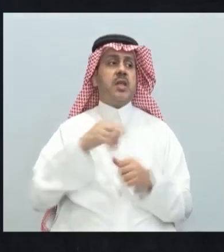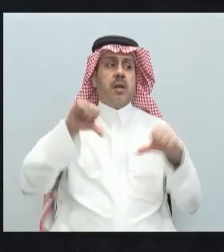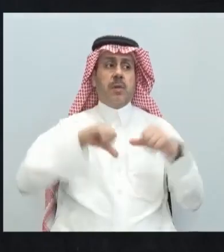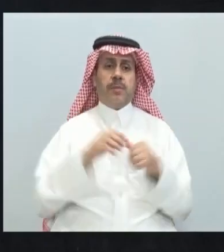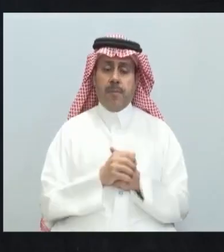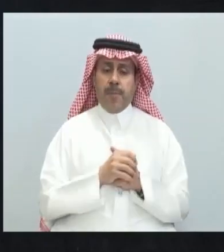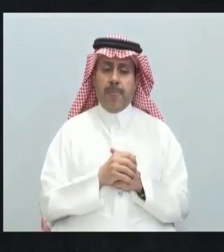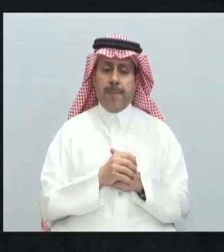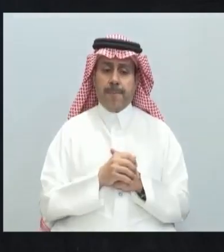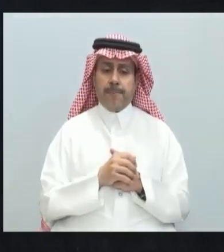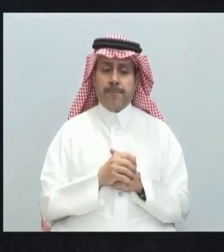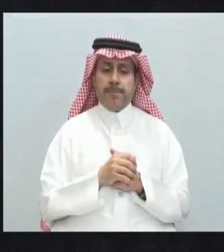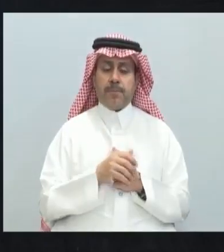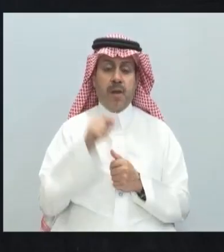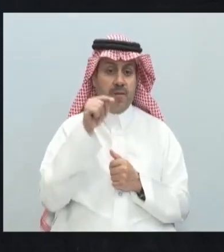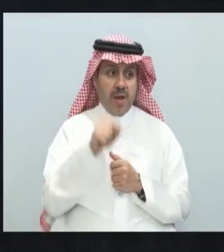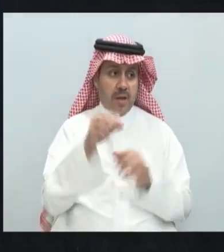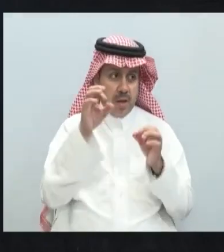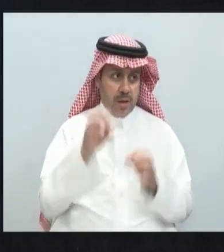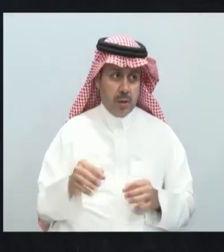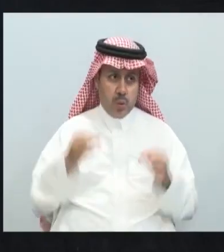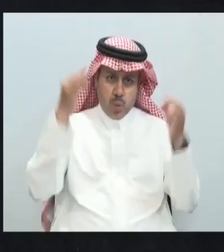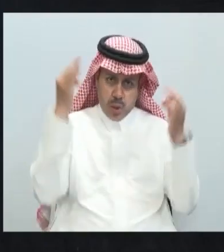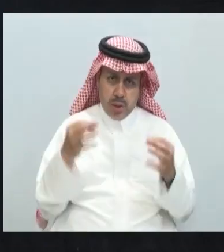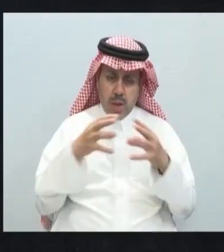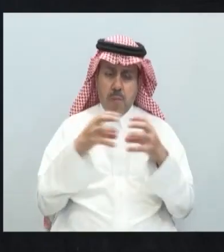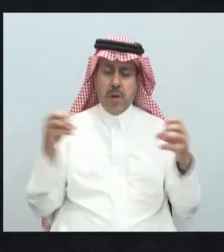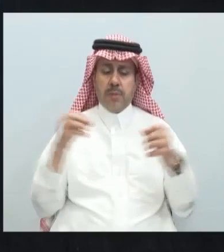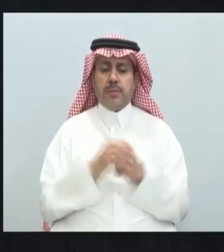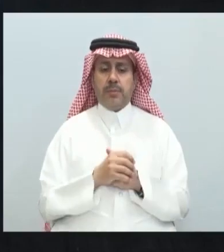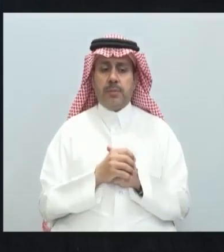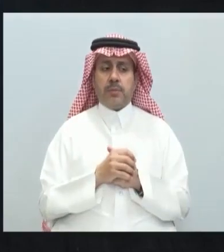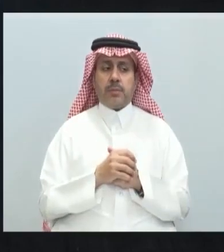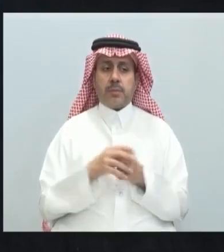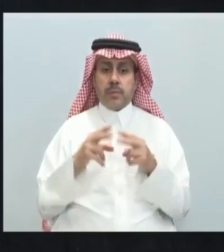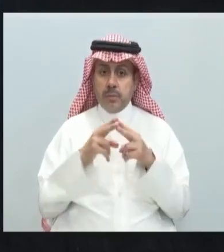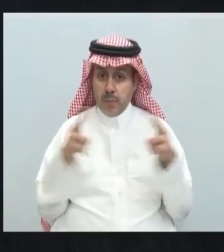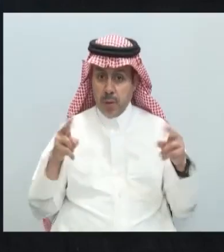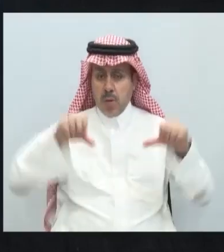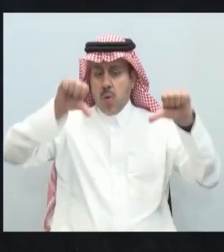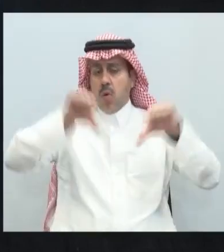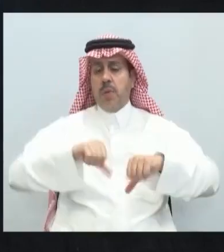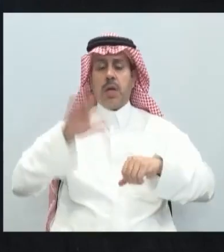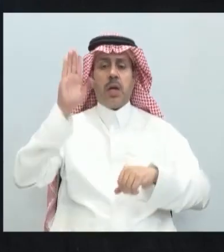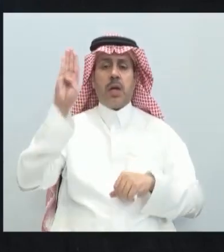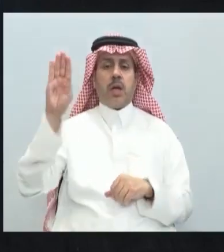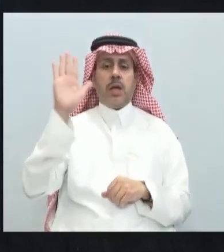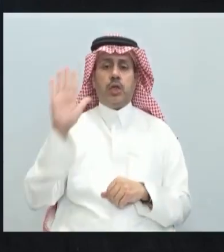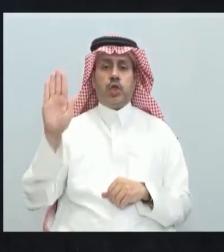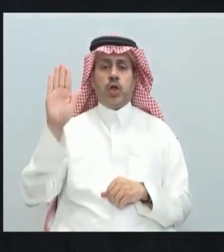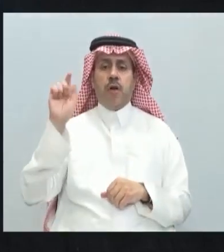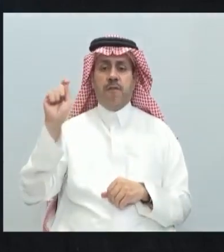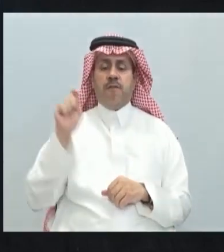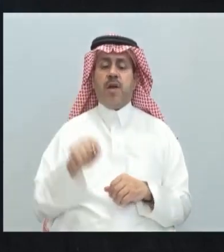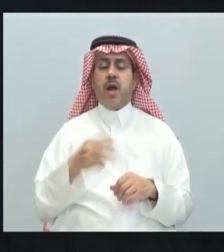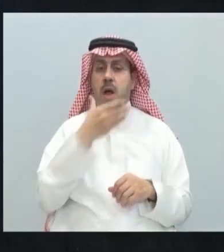وجعله حسنا فهذه الايات تؤكد على هذا المعنى وتبين قبح كشف العورات وان الامر ينبغي